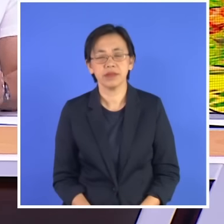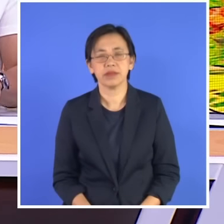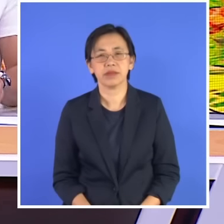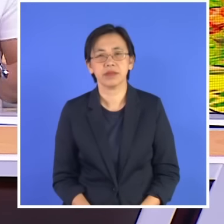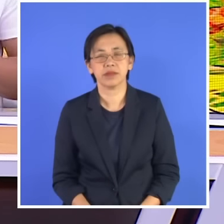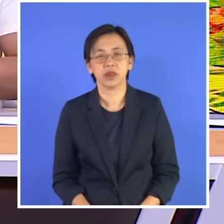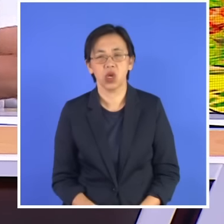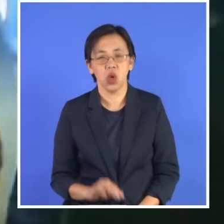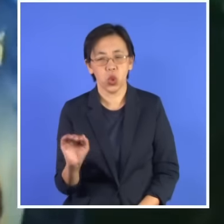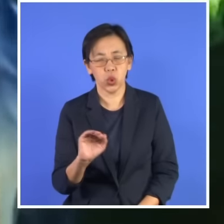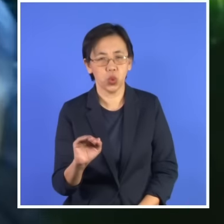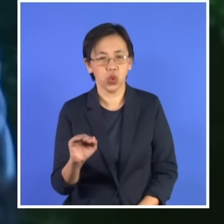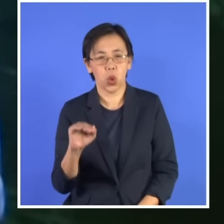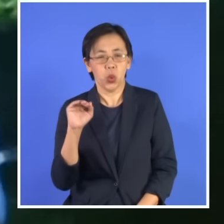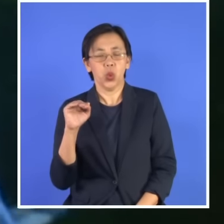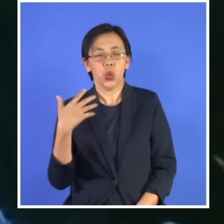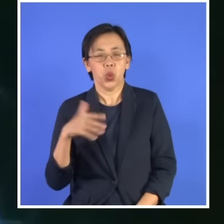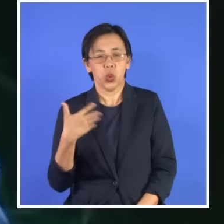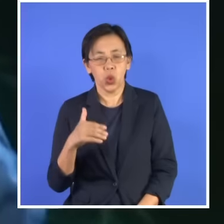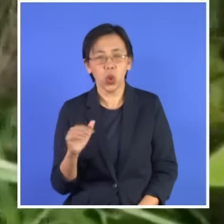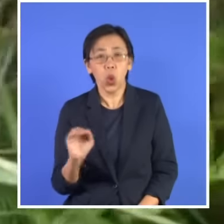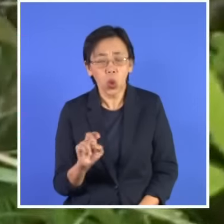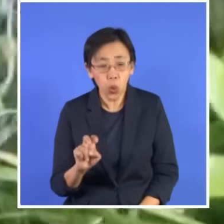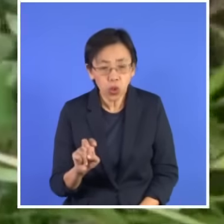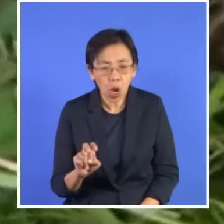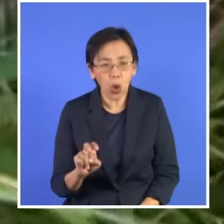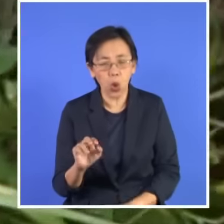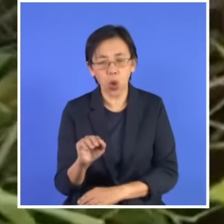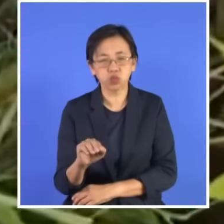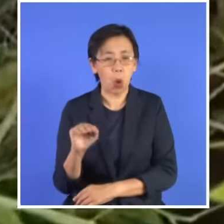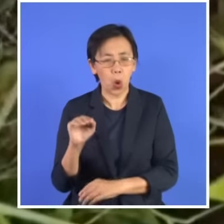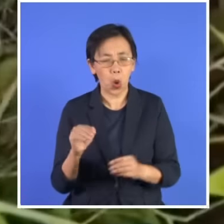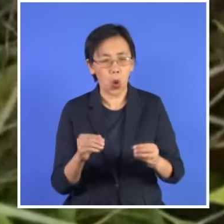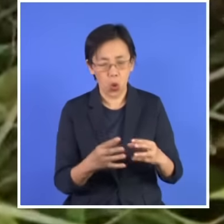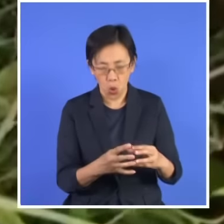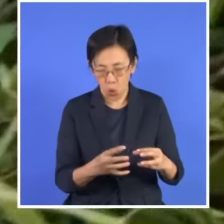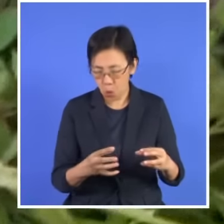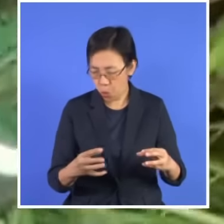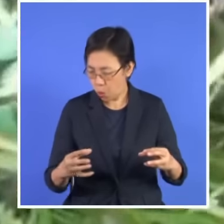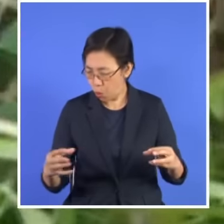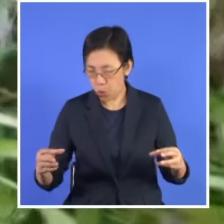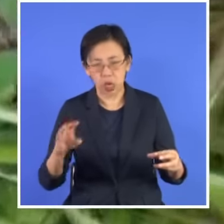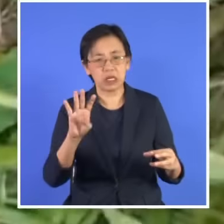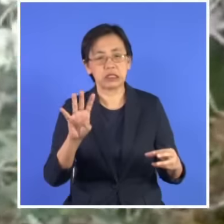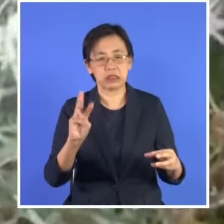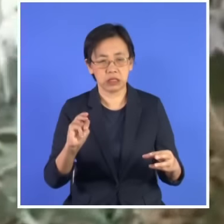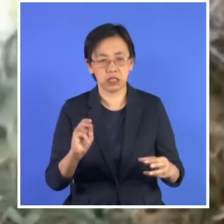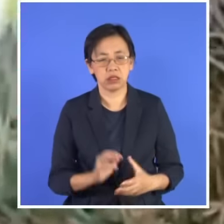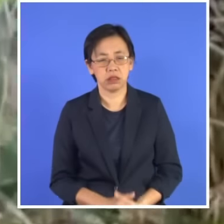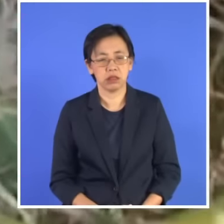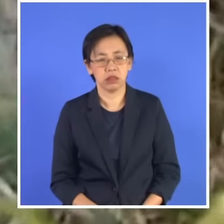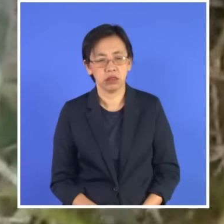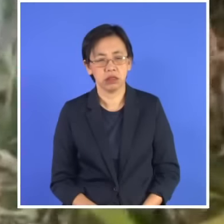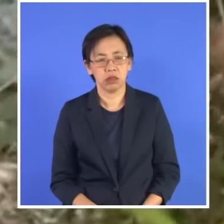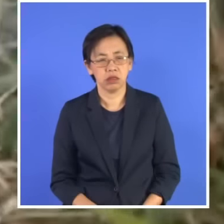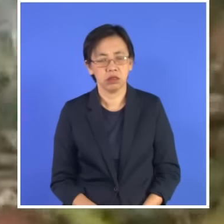จงอางตัวใหญ่เลยครับคุณผู้ชม 4เมตครับเนี่ยเกือบไปแล้วครับคุณผู้ชมครับได้บังยา